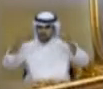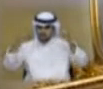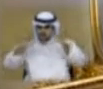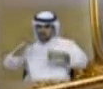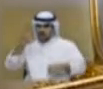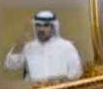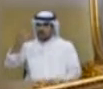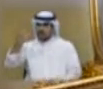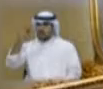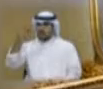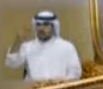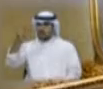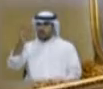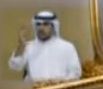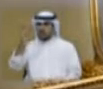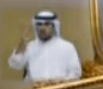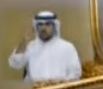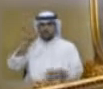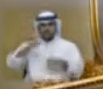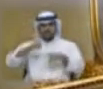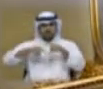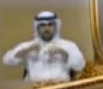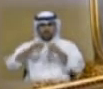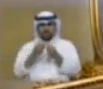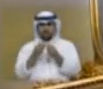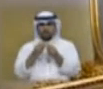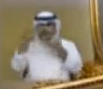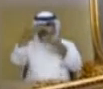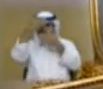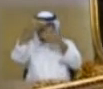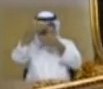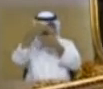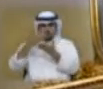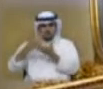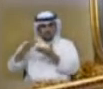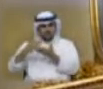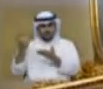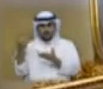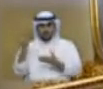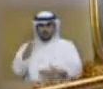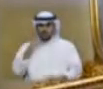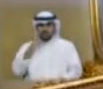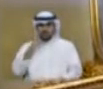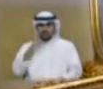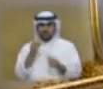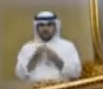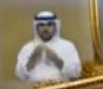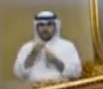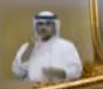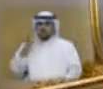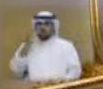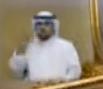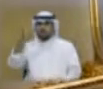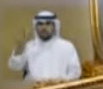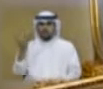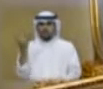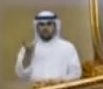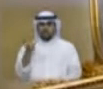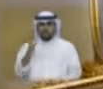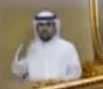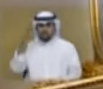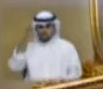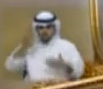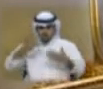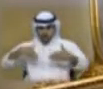والإرهاب وكيفية تقديم الرعاية الاجتماعية لجميع فئات المجتمع، سواء من المسنين، أشخاص ذوي الإعاقة،